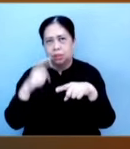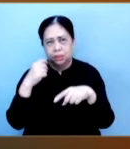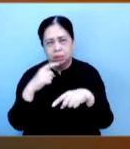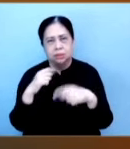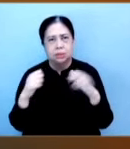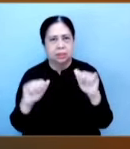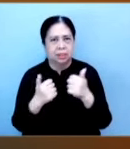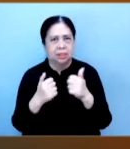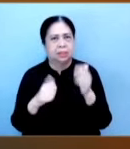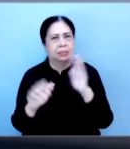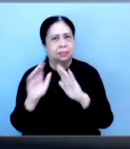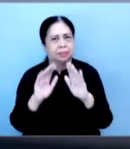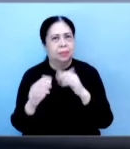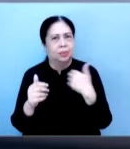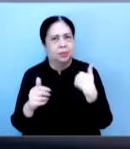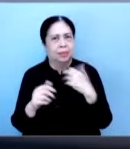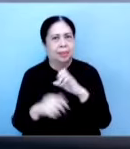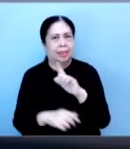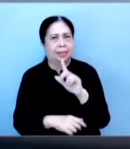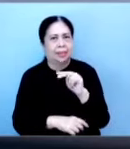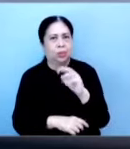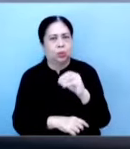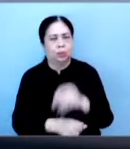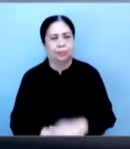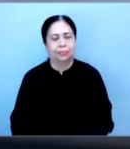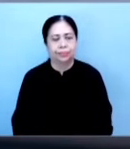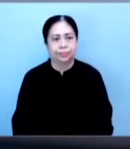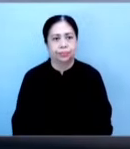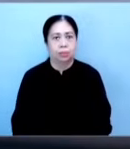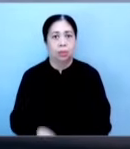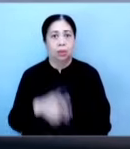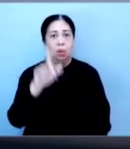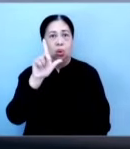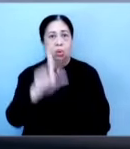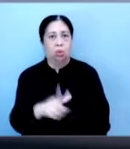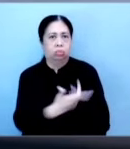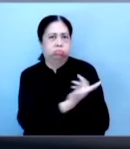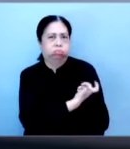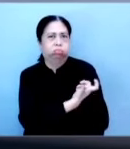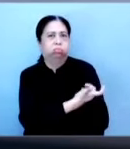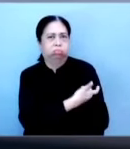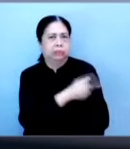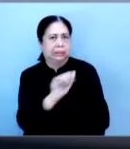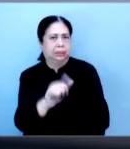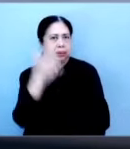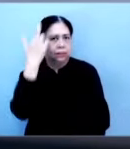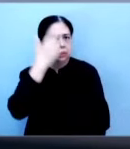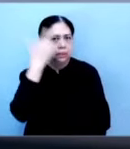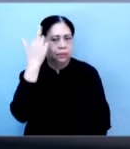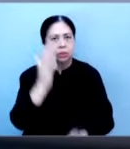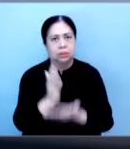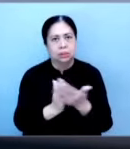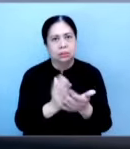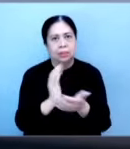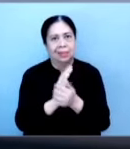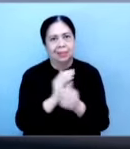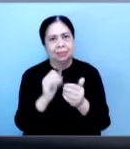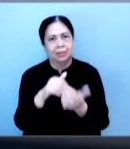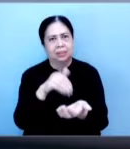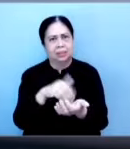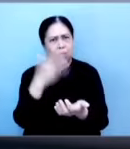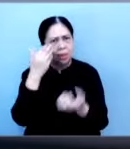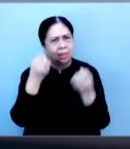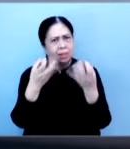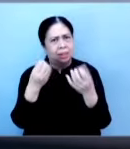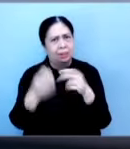el nio mababang vaccination rate ang nakikitang dahilan ng ilang eksperto sa pagdami ng kaso ng